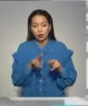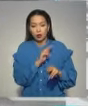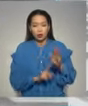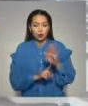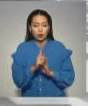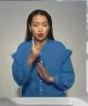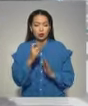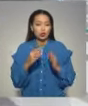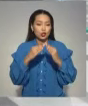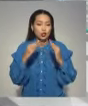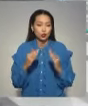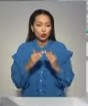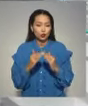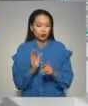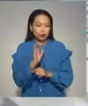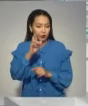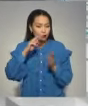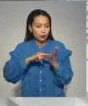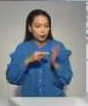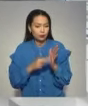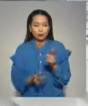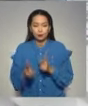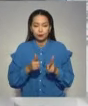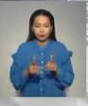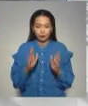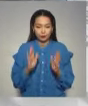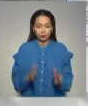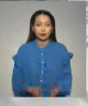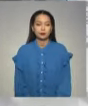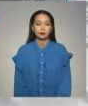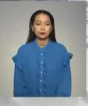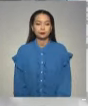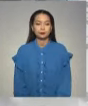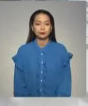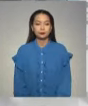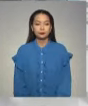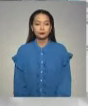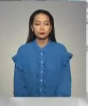тағы 100 киіз үй жіберу мәселесі қарастырылып жатыр. Сүндет Оралбеков, Ернұр Халелов, Астана Таймс.